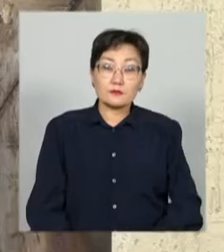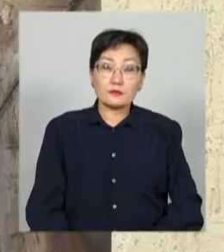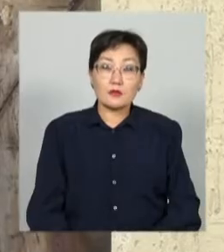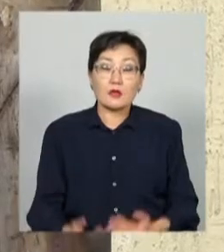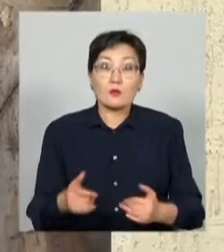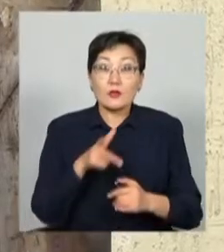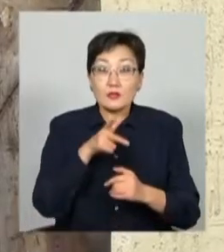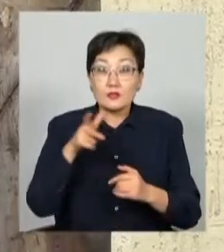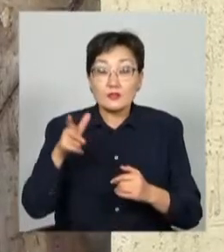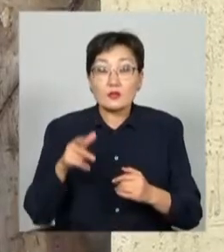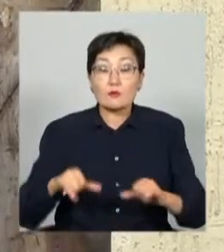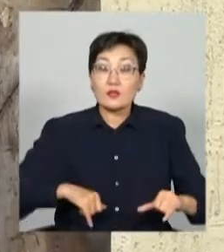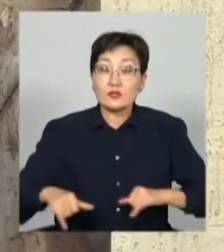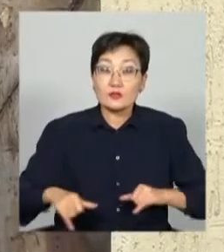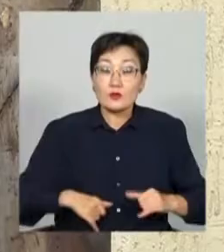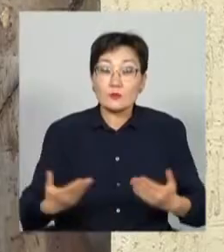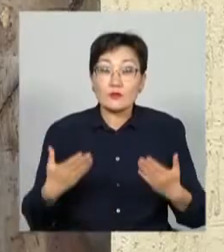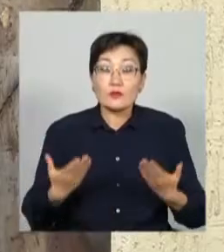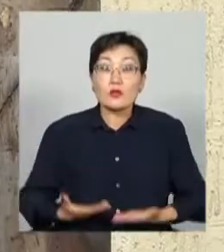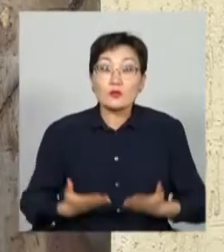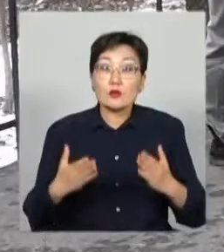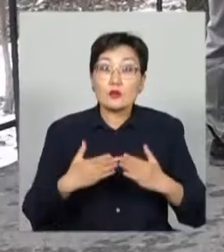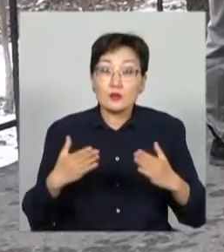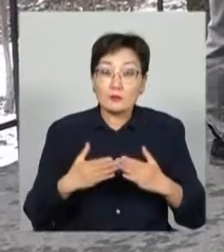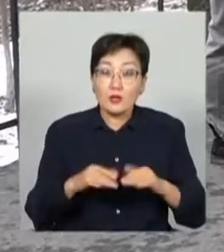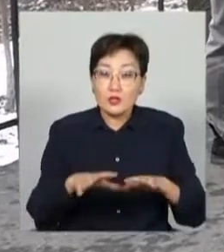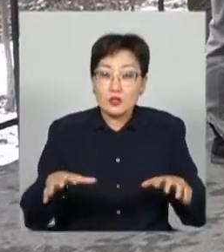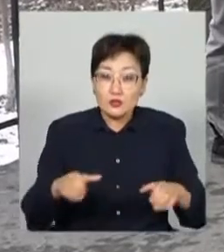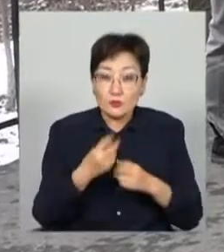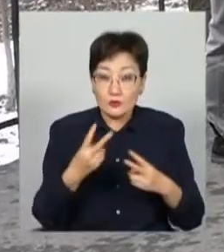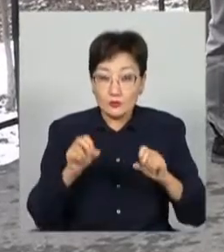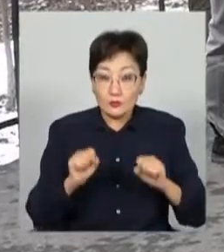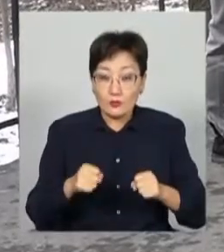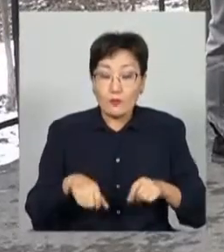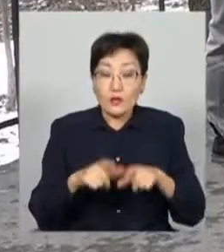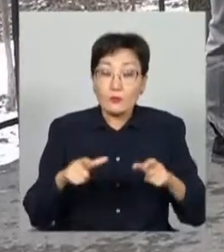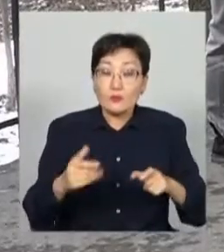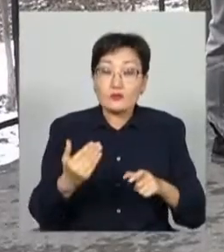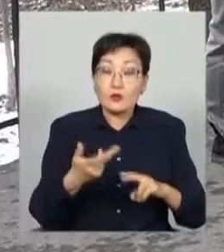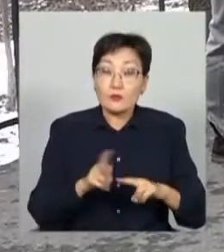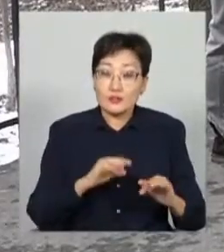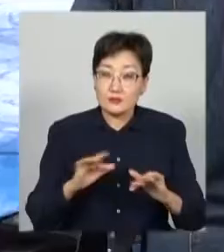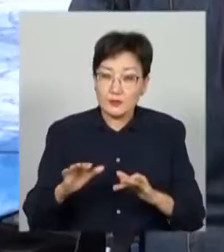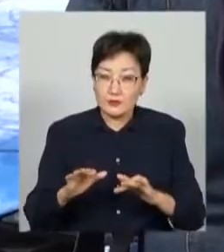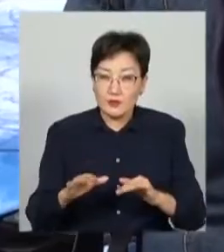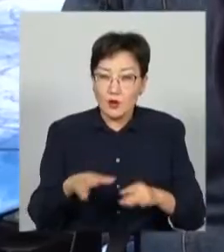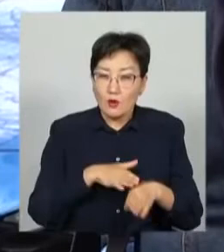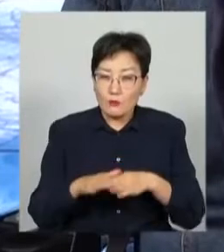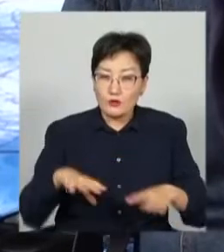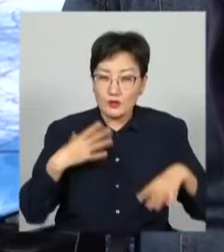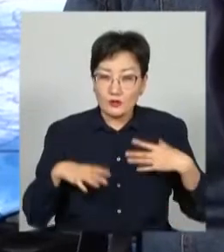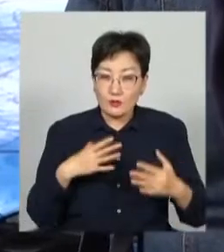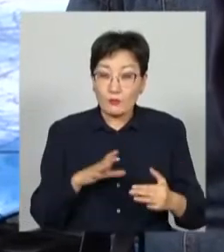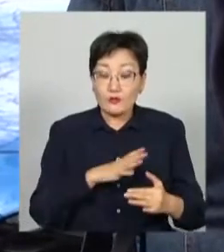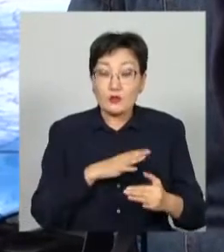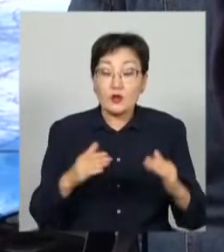Бул бейне кадрлардан ланкестердин тургун үйгө калай шабуул жасаганын аңгарууга болот. Тургундар алардын бул ишке абдан дайындалганын айтат.